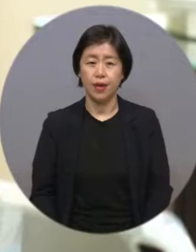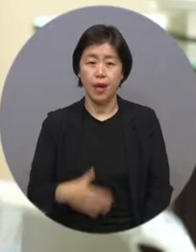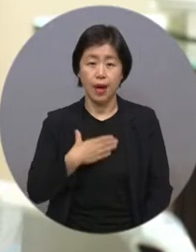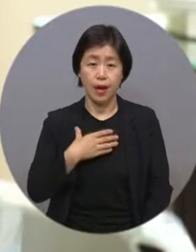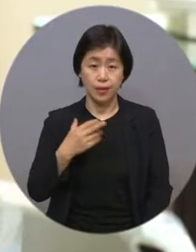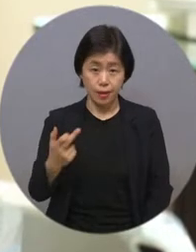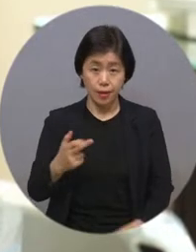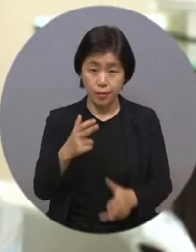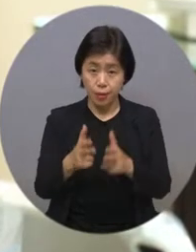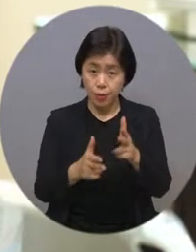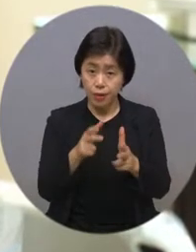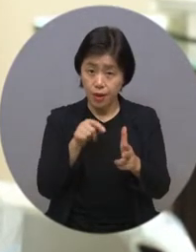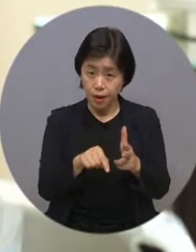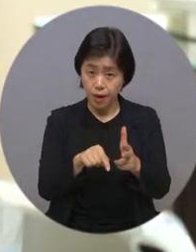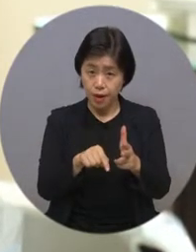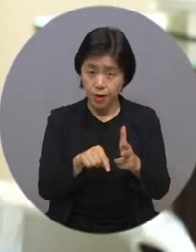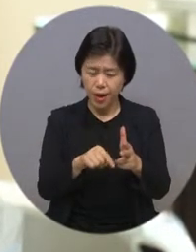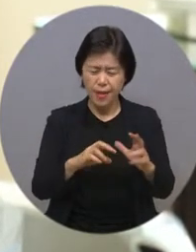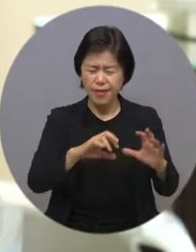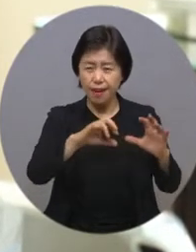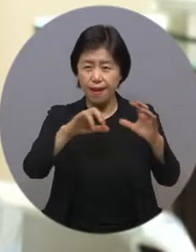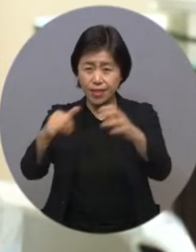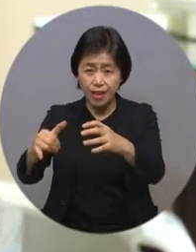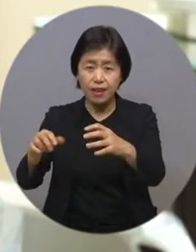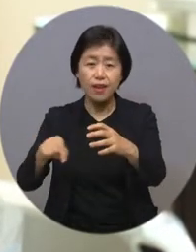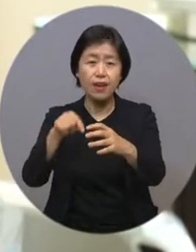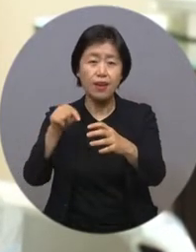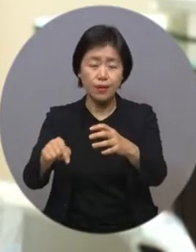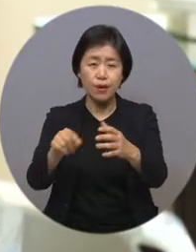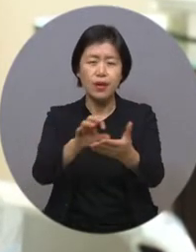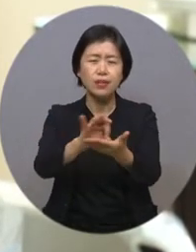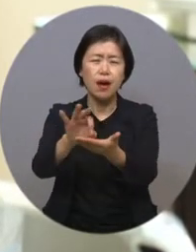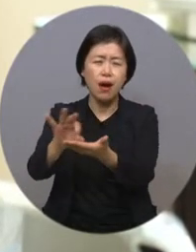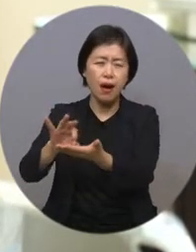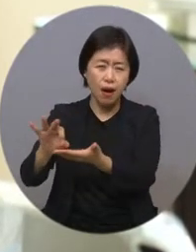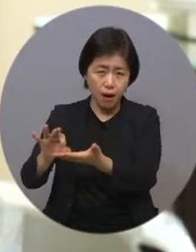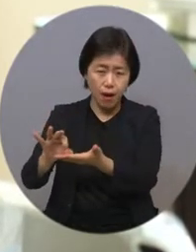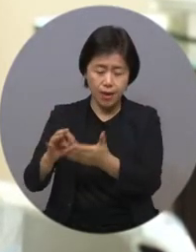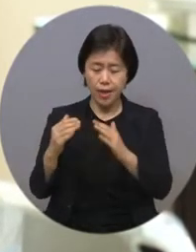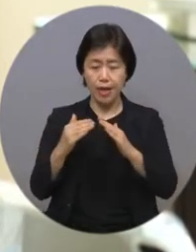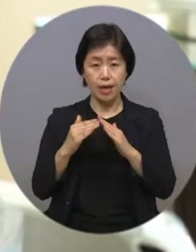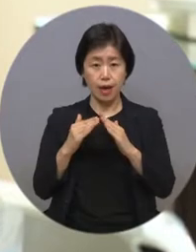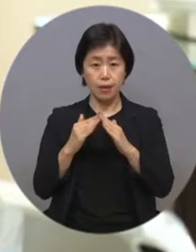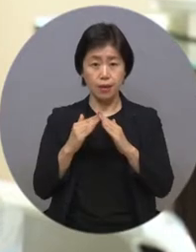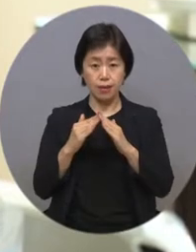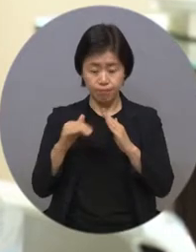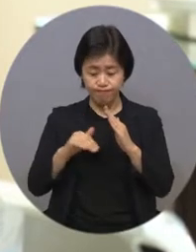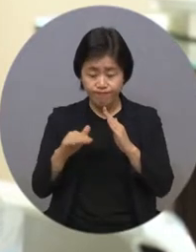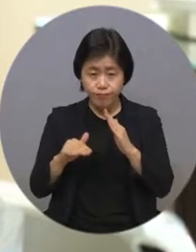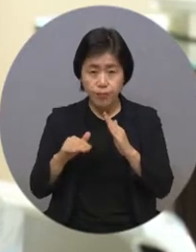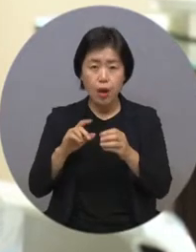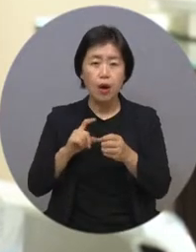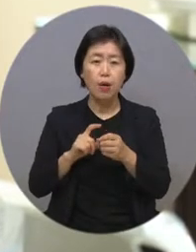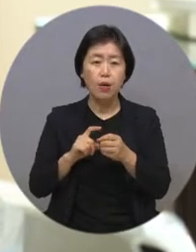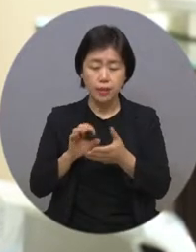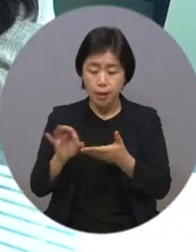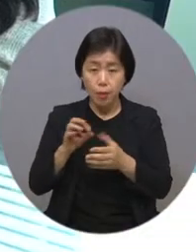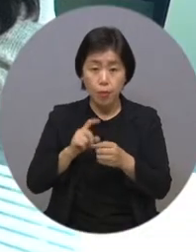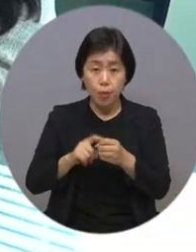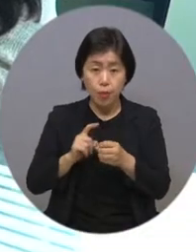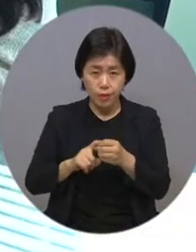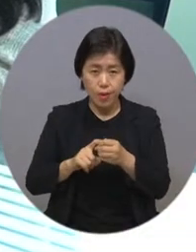공장은 전 세계에서 사용하고 있는 가정용 그다음에 사무용 복합기를 주로 생산을 하고